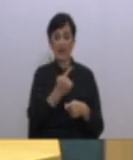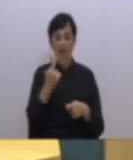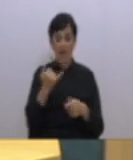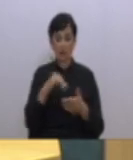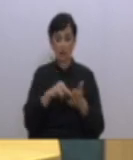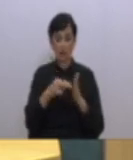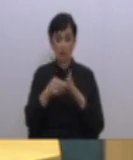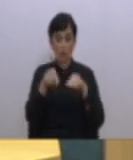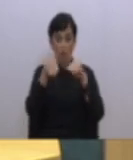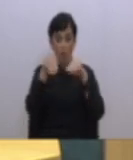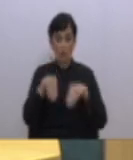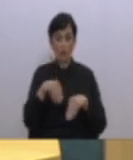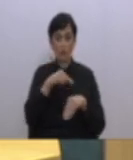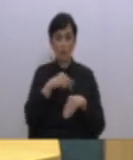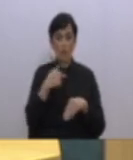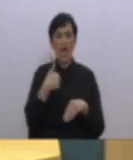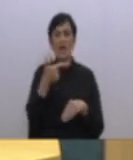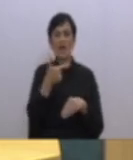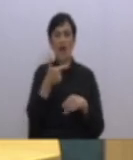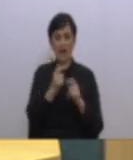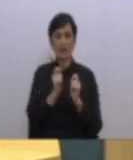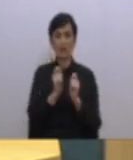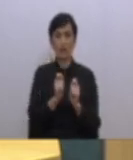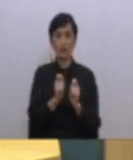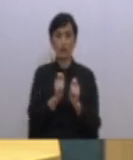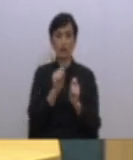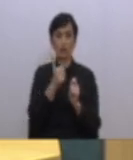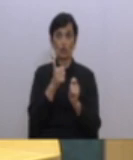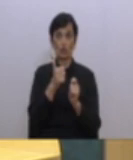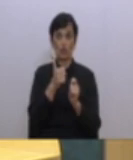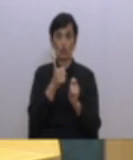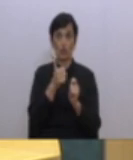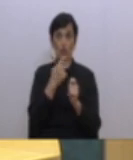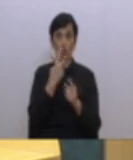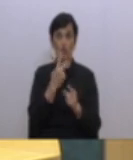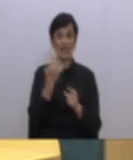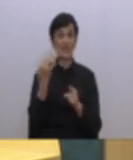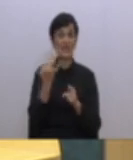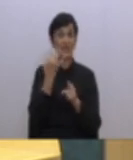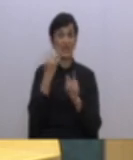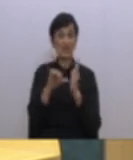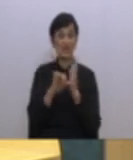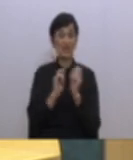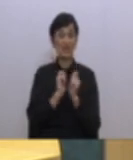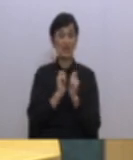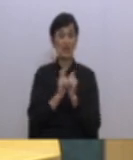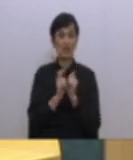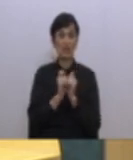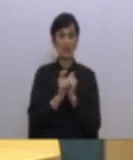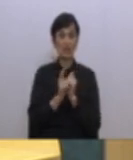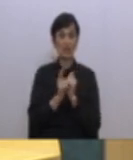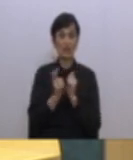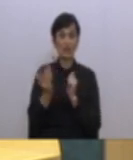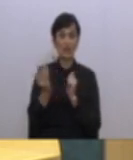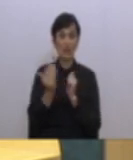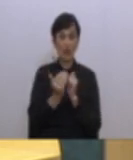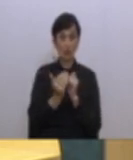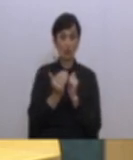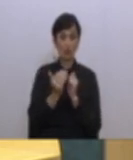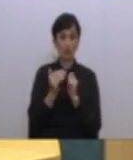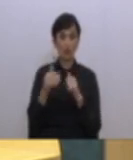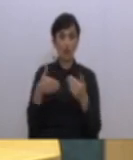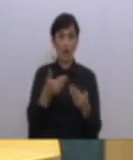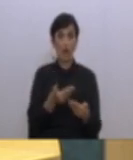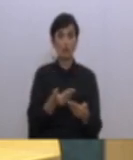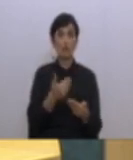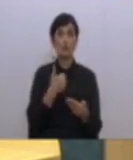Mușaoba, mi garantia zgazlet rum. Rugul să gamui cu teba interese de investitori, randini medicină de vașem uida,